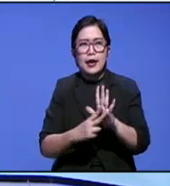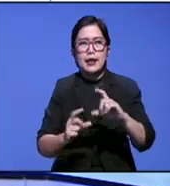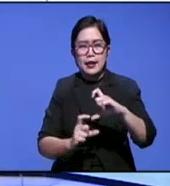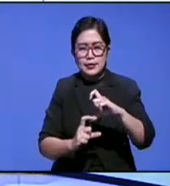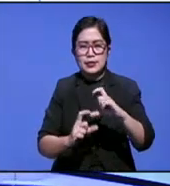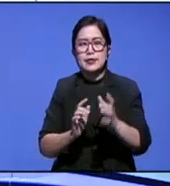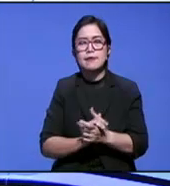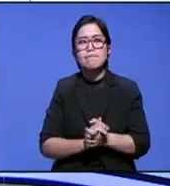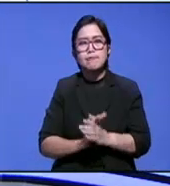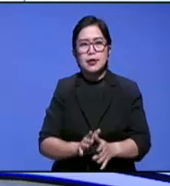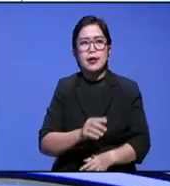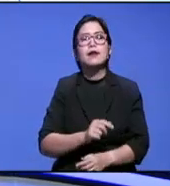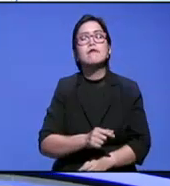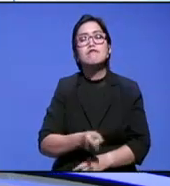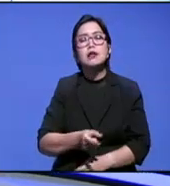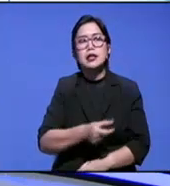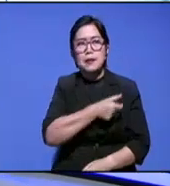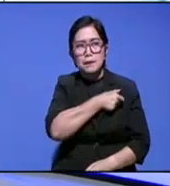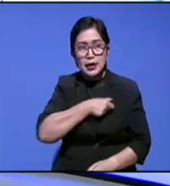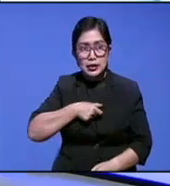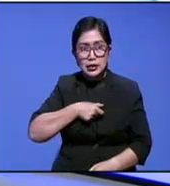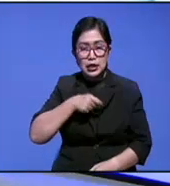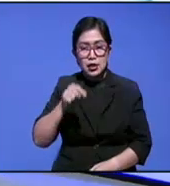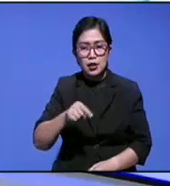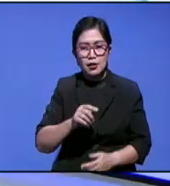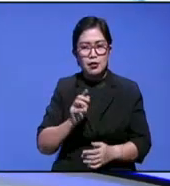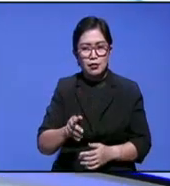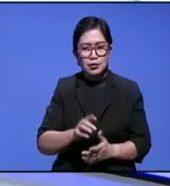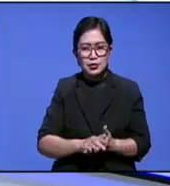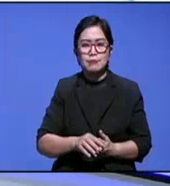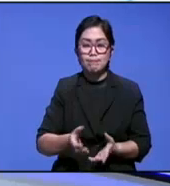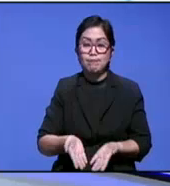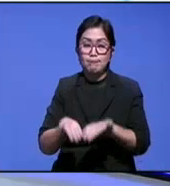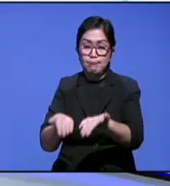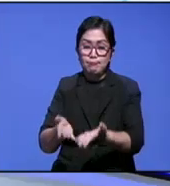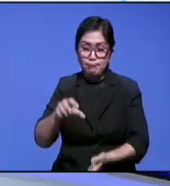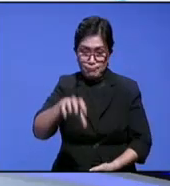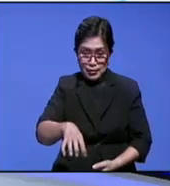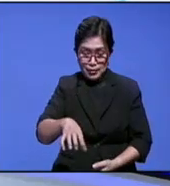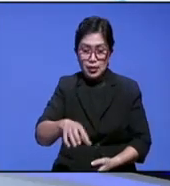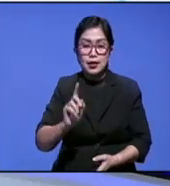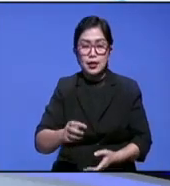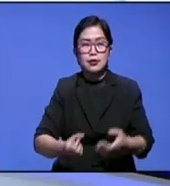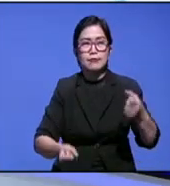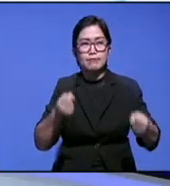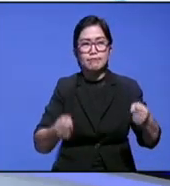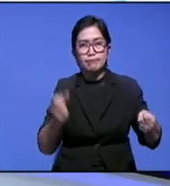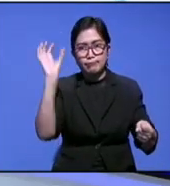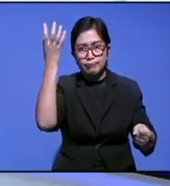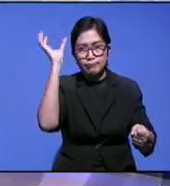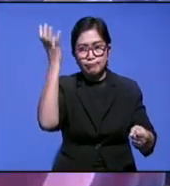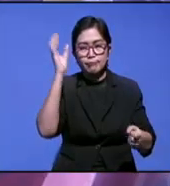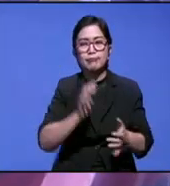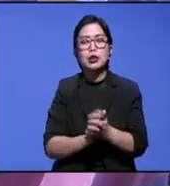Akibatnya, panitia Badan Kepegawaian dan Sumber Daya Manusia harus menyediakan tempat khusus plus ambulans selama pelaksanaan tes.